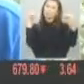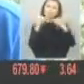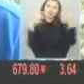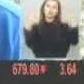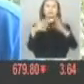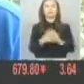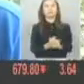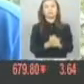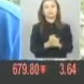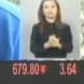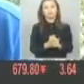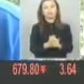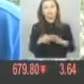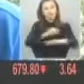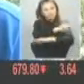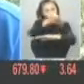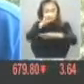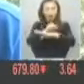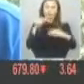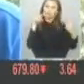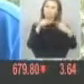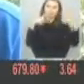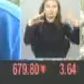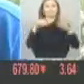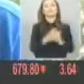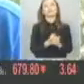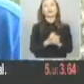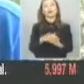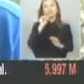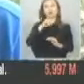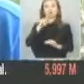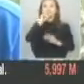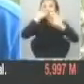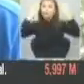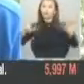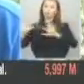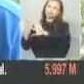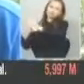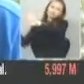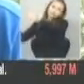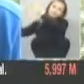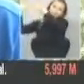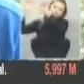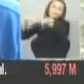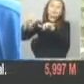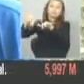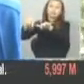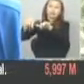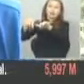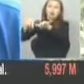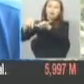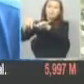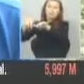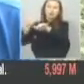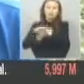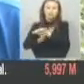เนี้ยเป็นช่วงที่นกอพยพมานกเขาก็มีปีกเขาเจออะไรนิดหน่อยต